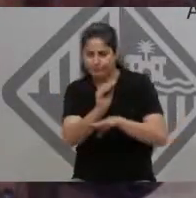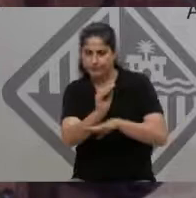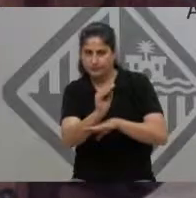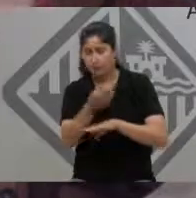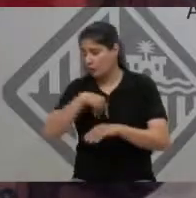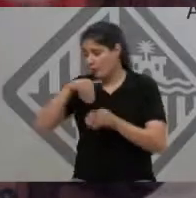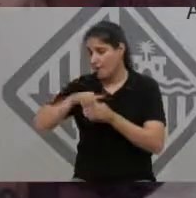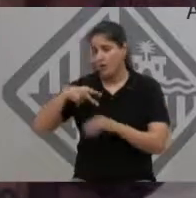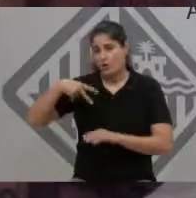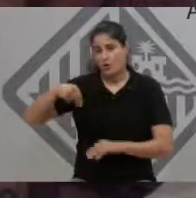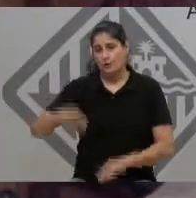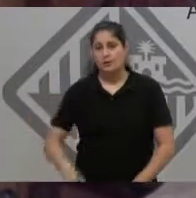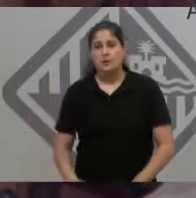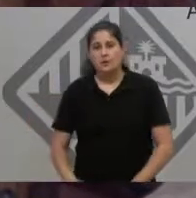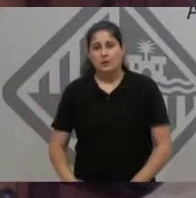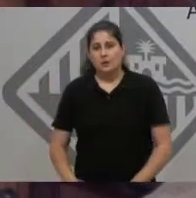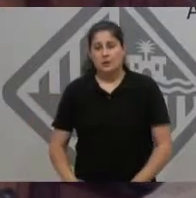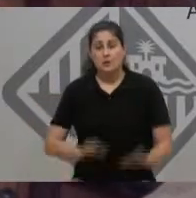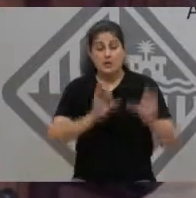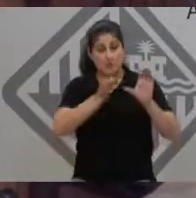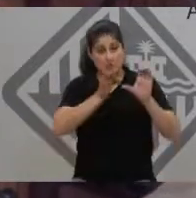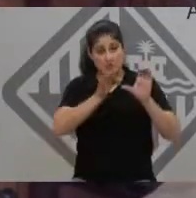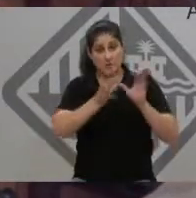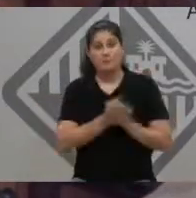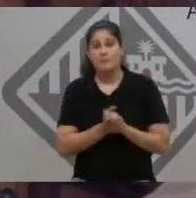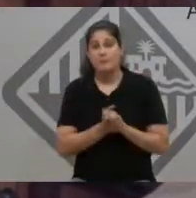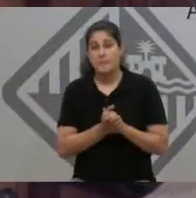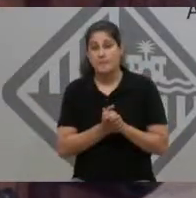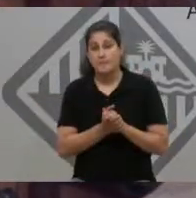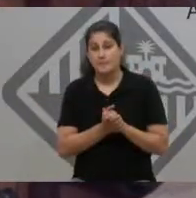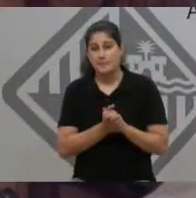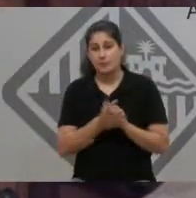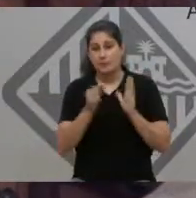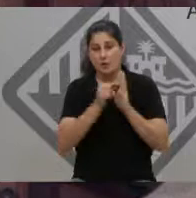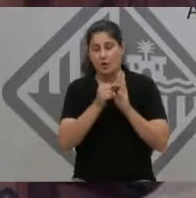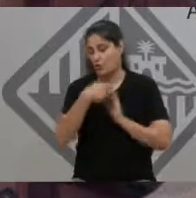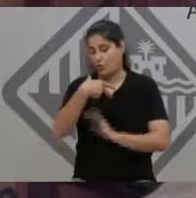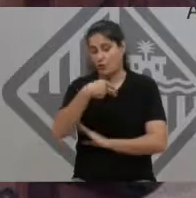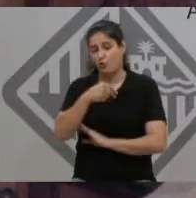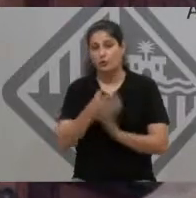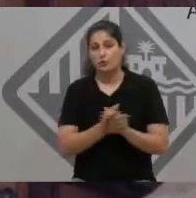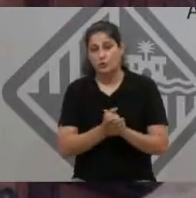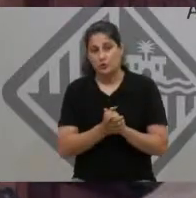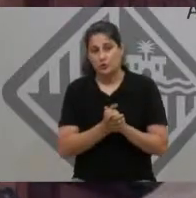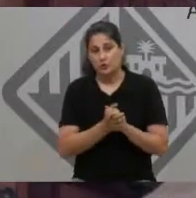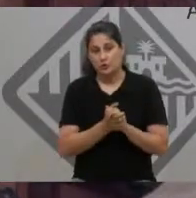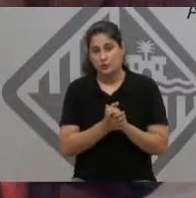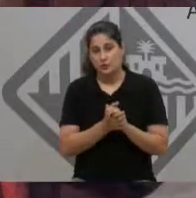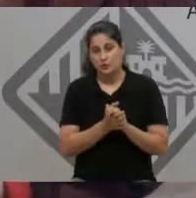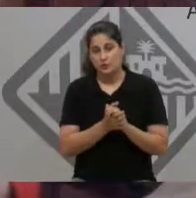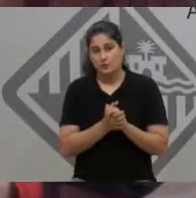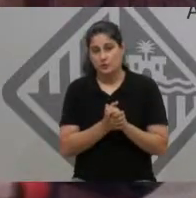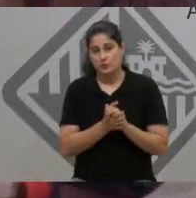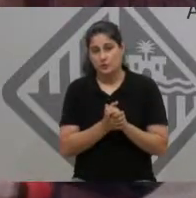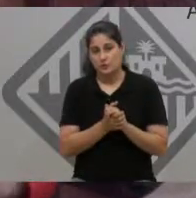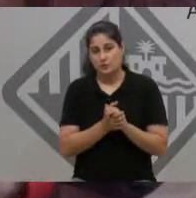no. Respecte de Ciutadans, la primera, absolutament que no, perquè